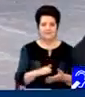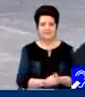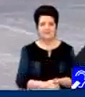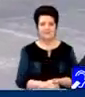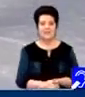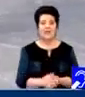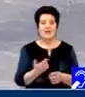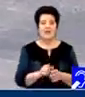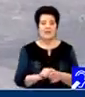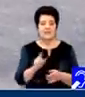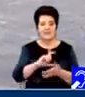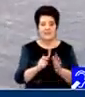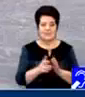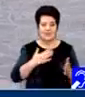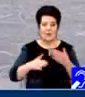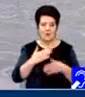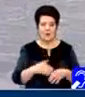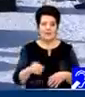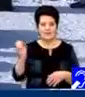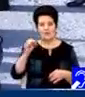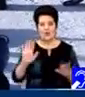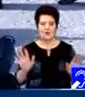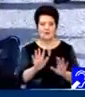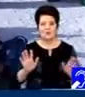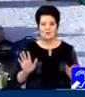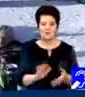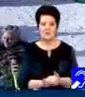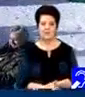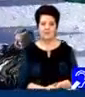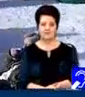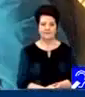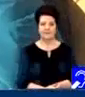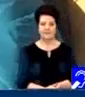În pauzele de schi, turiștii s-au bucurat de soare și muzică.